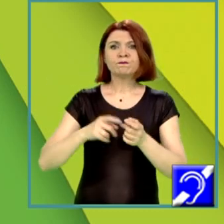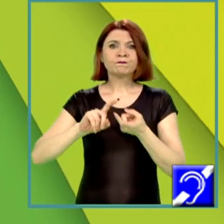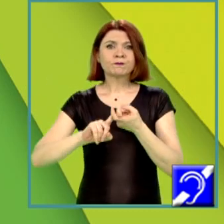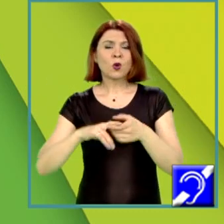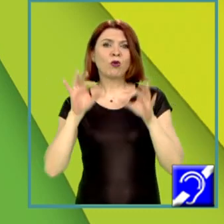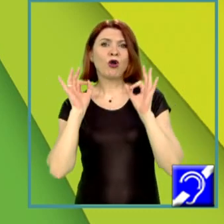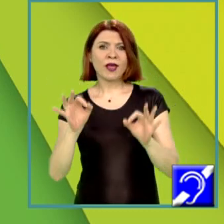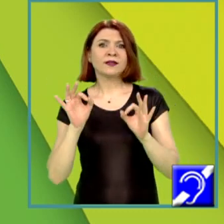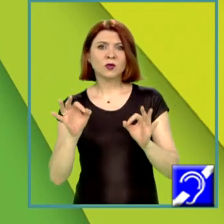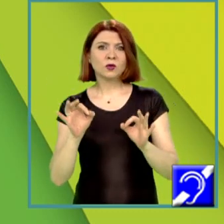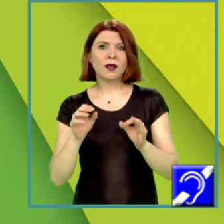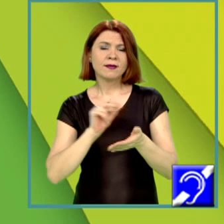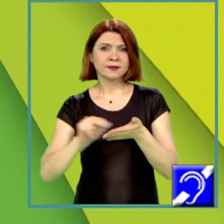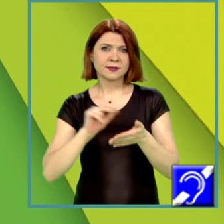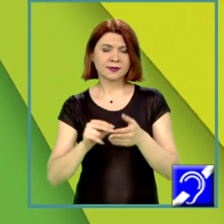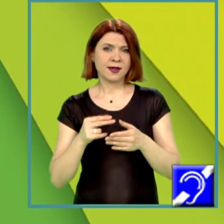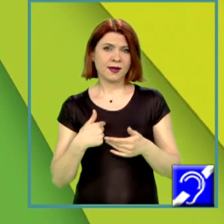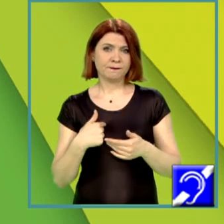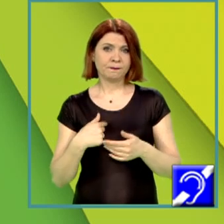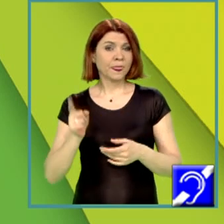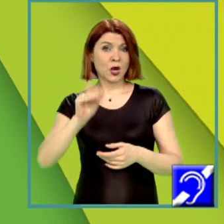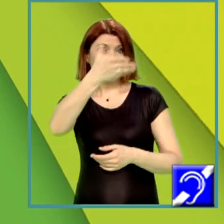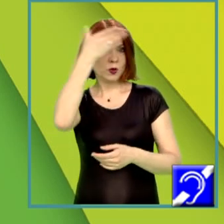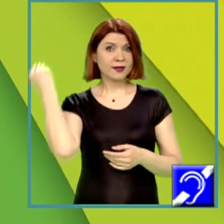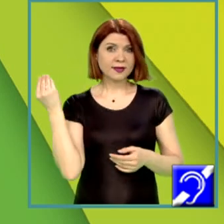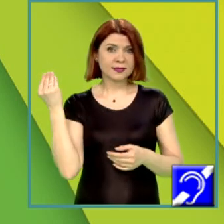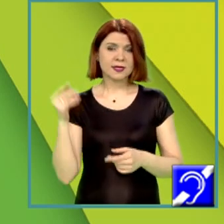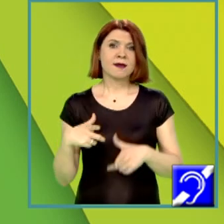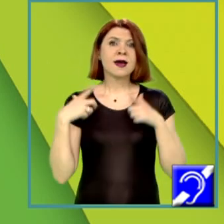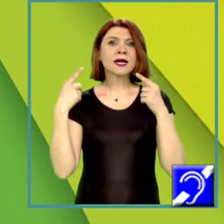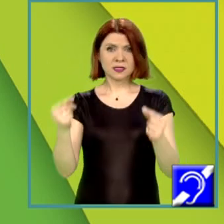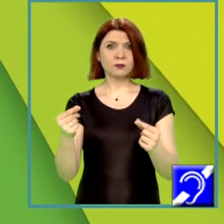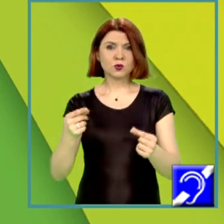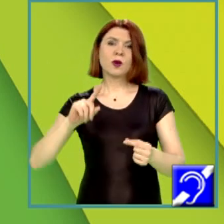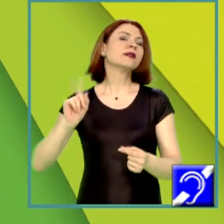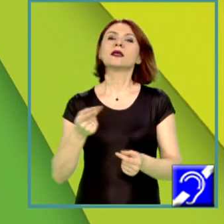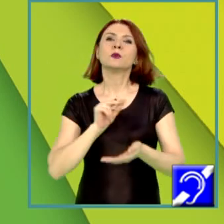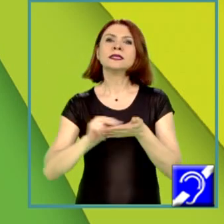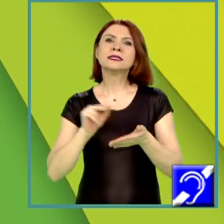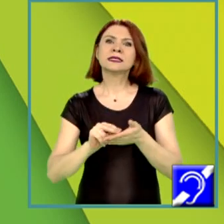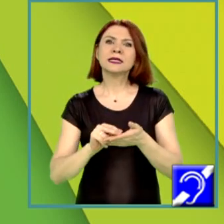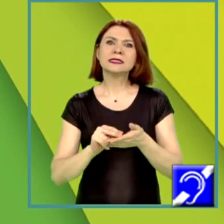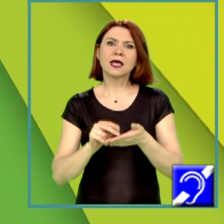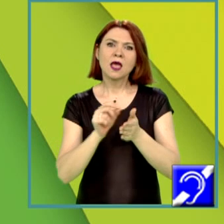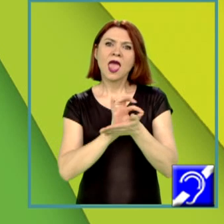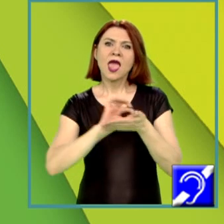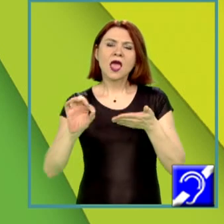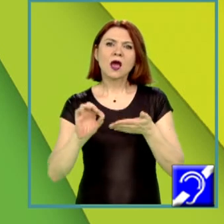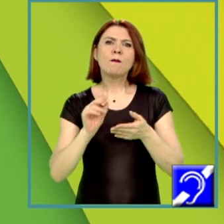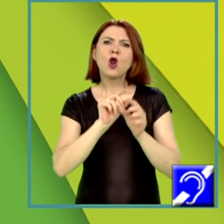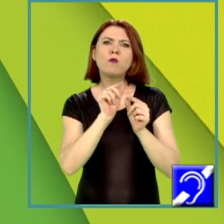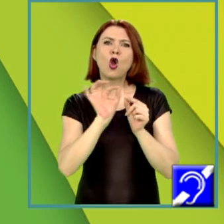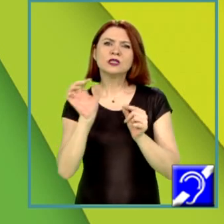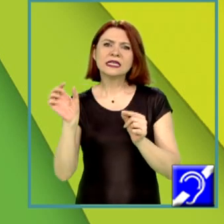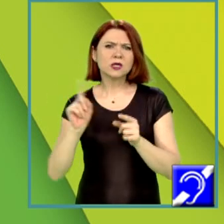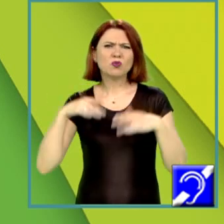corectitudinea exprimării nu uit hrană spunsuri la trebuie formulate în enunțuri Deci nu vă grăbiți